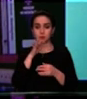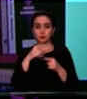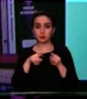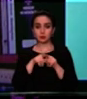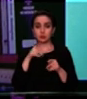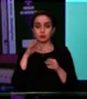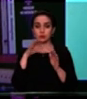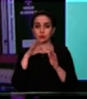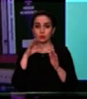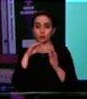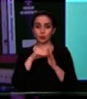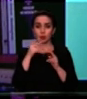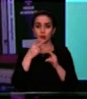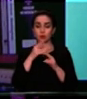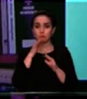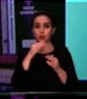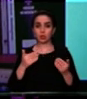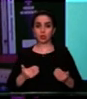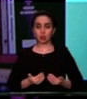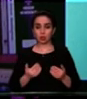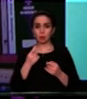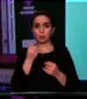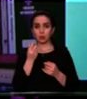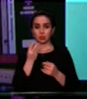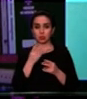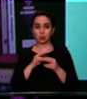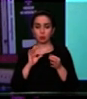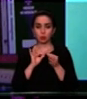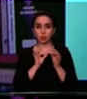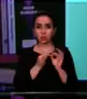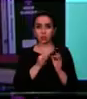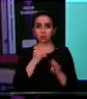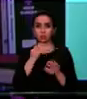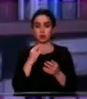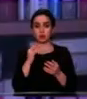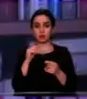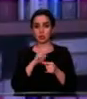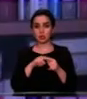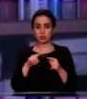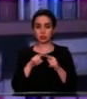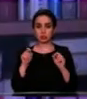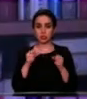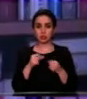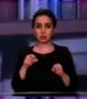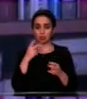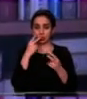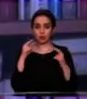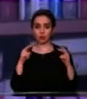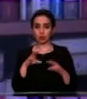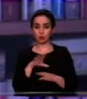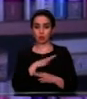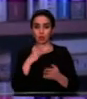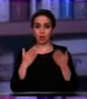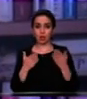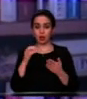nisbatan proterozoy erasida hayotning bir qancha murakkablashganligini, tezlashganligining guvohi bo'ldingiz.